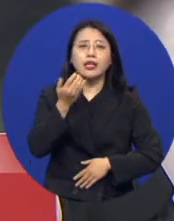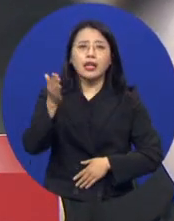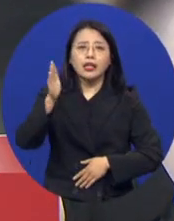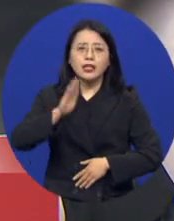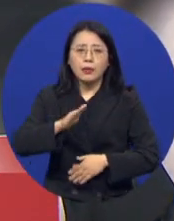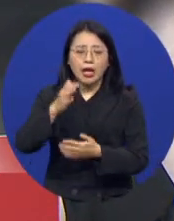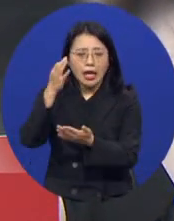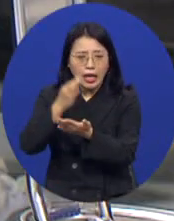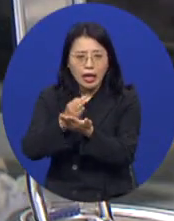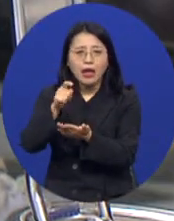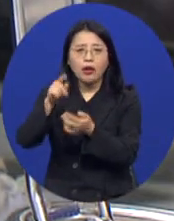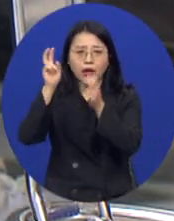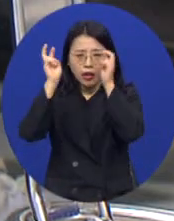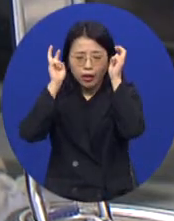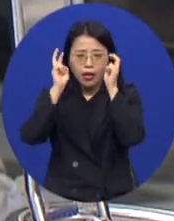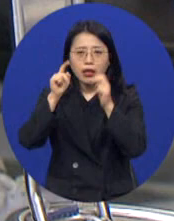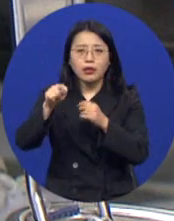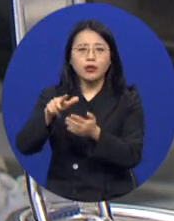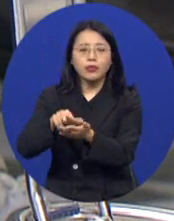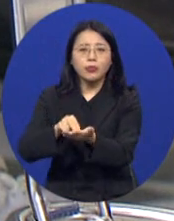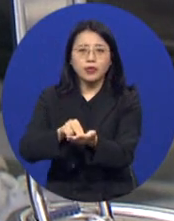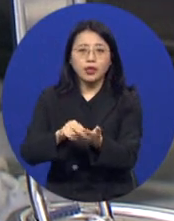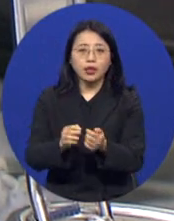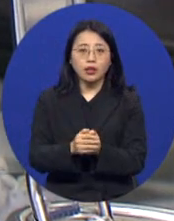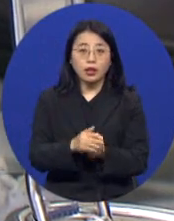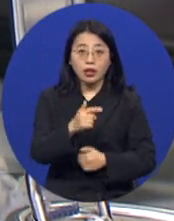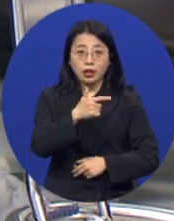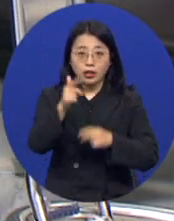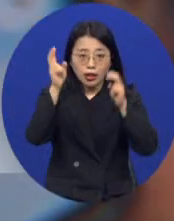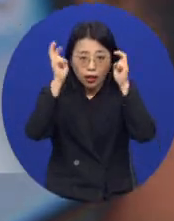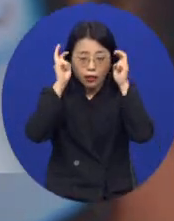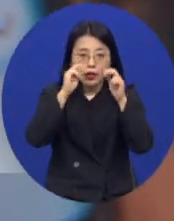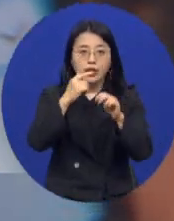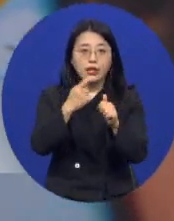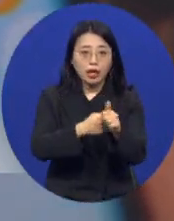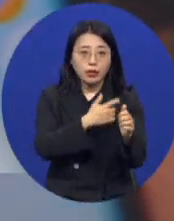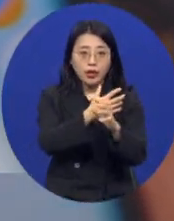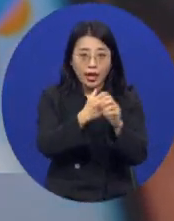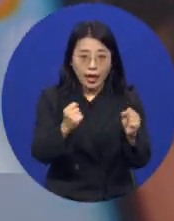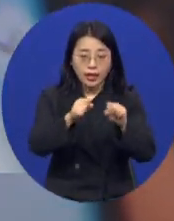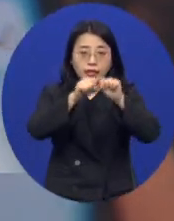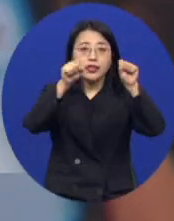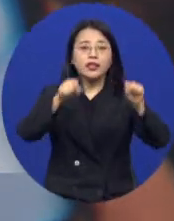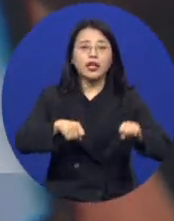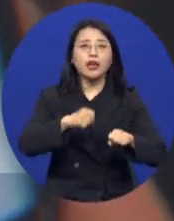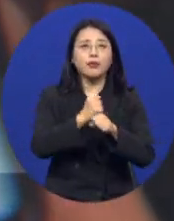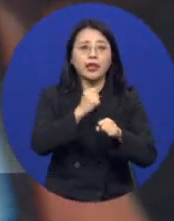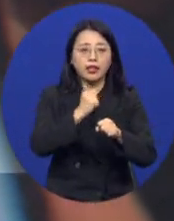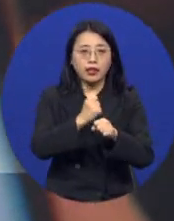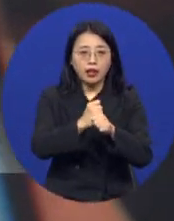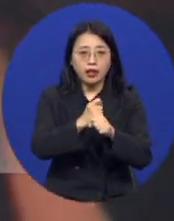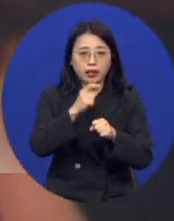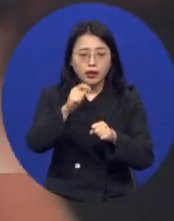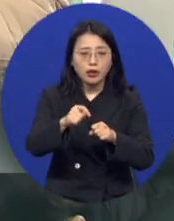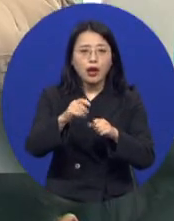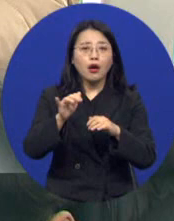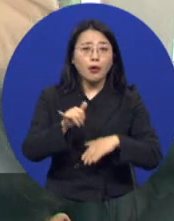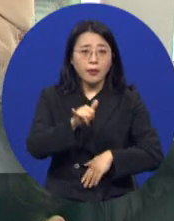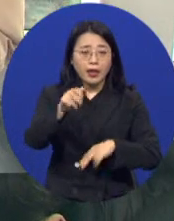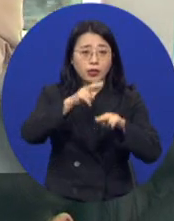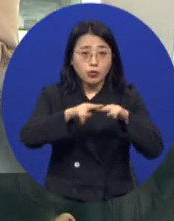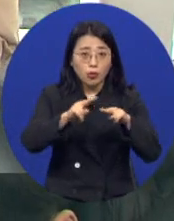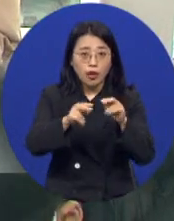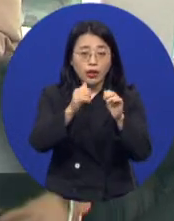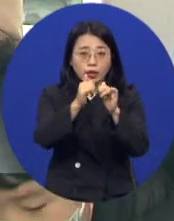대응이 취약했습니다. 대형 항공사는 자동 예약 시스템으로 결항편 승객들에게 해당 시간대에 공항을 찾도록